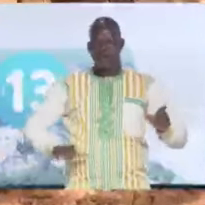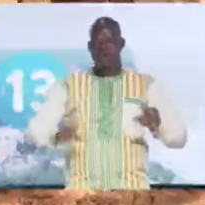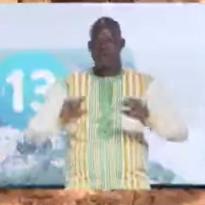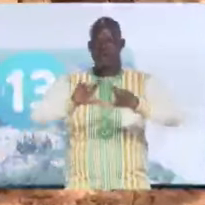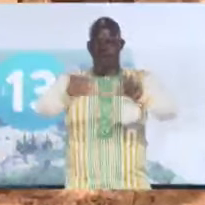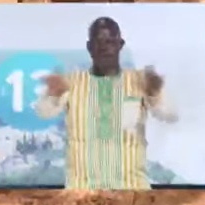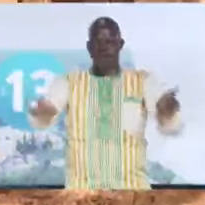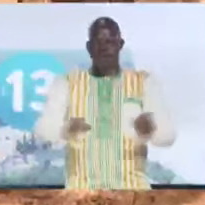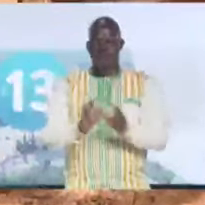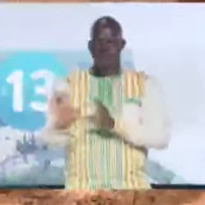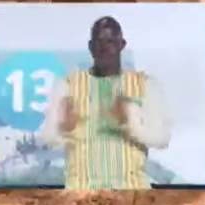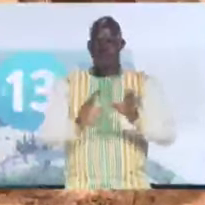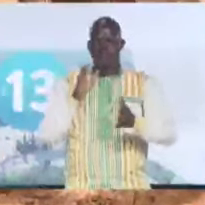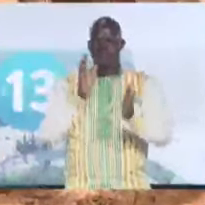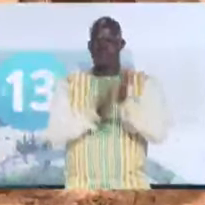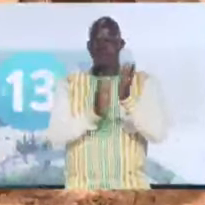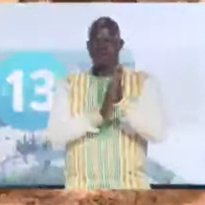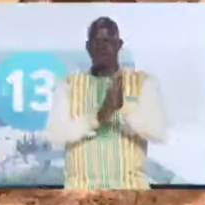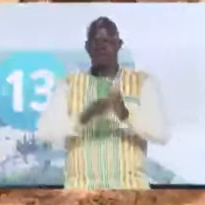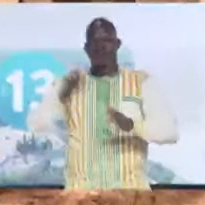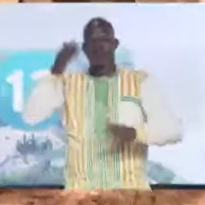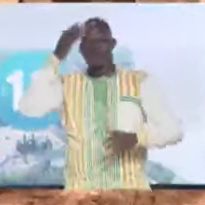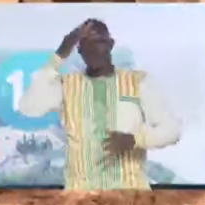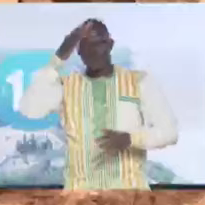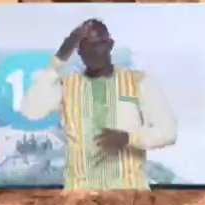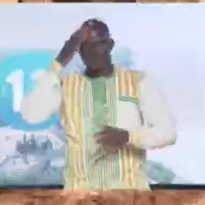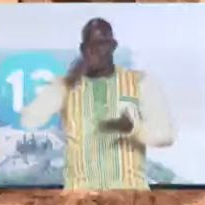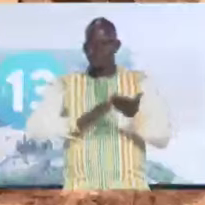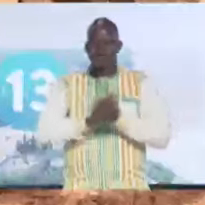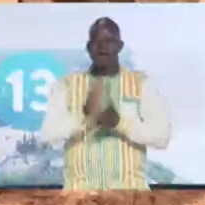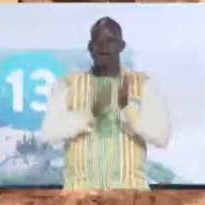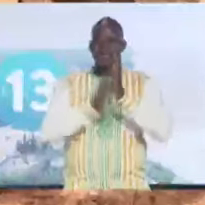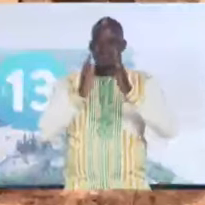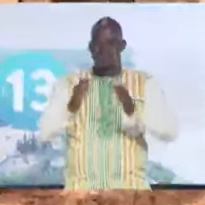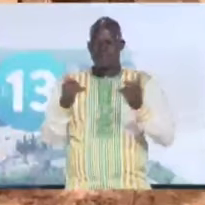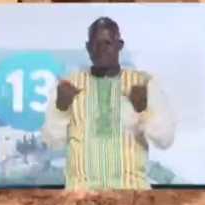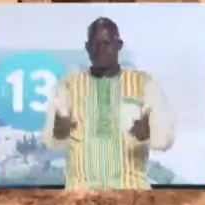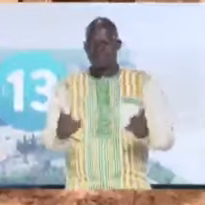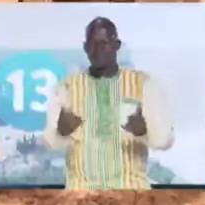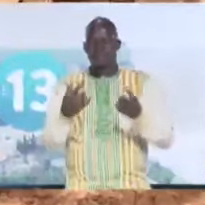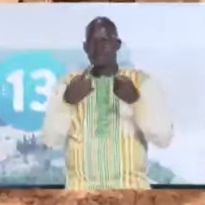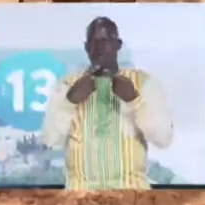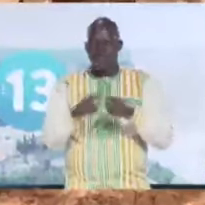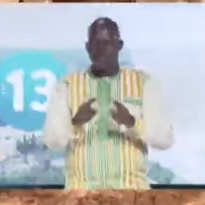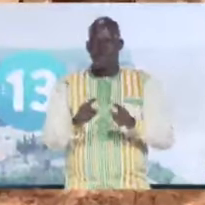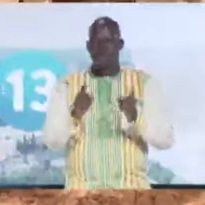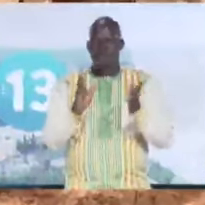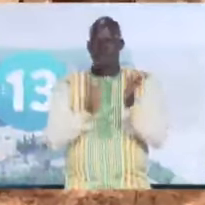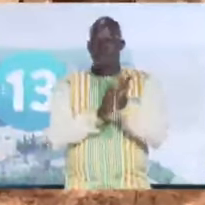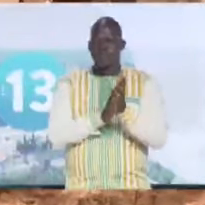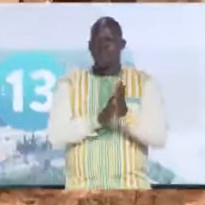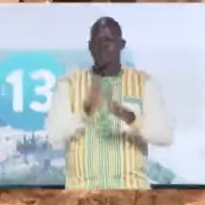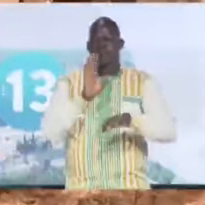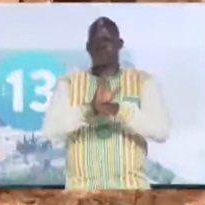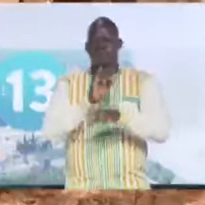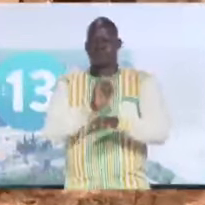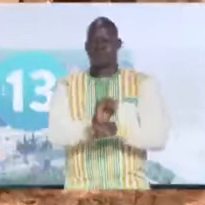faisait que cette école était fournie non seulement par les élèves d'ici, mais les élèves aussi de la partie de la Côte d'Ivoire, notamment la région de